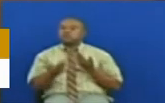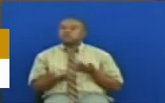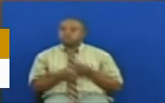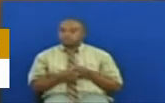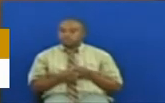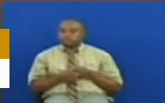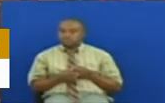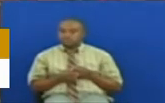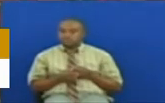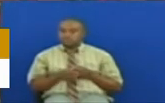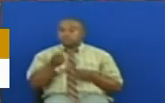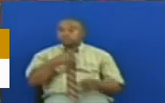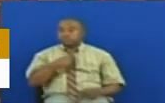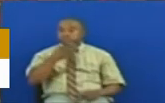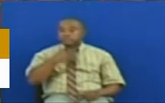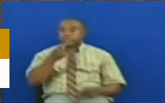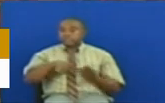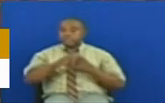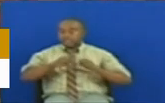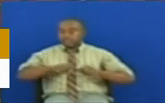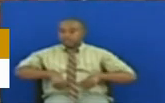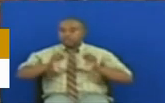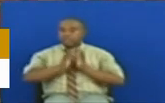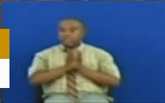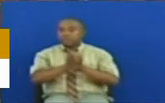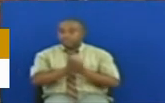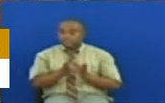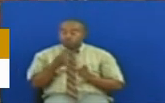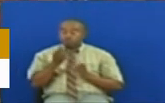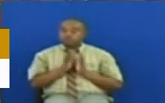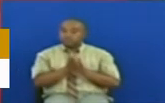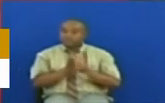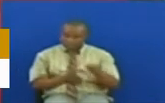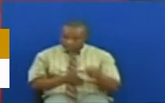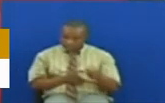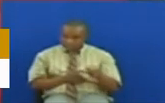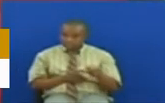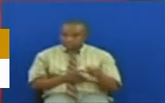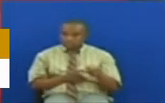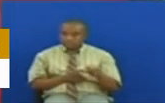kuwa tunataka kwenye ile authority ya vessels. Yaani unapozungumza vessel, fishing vessels